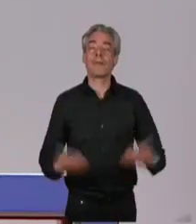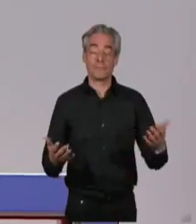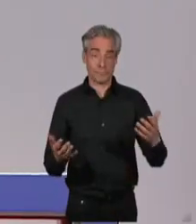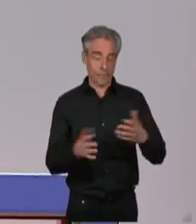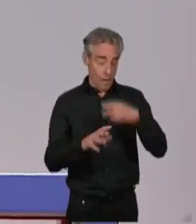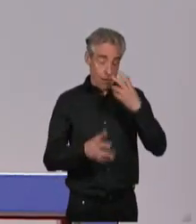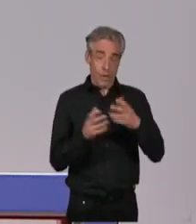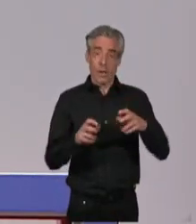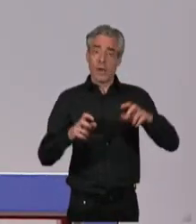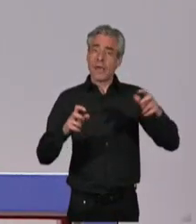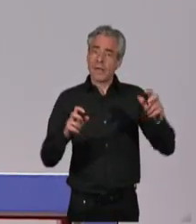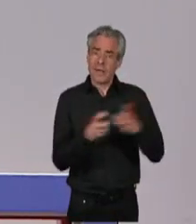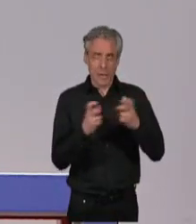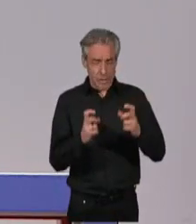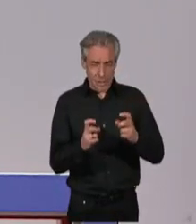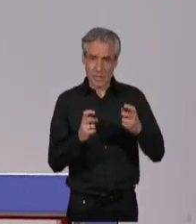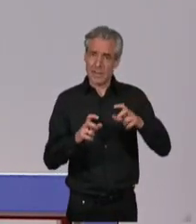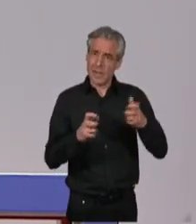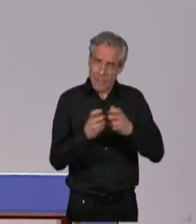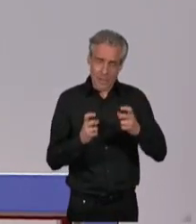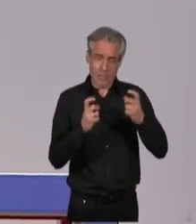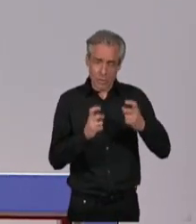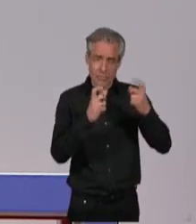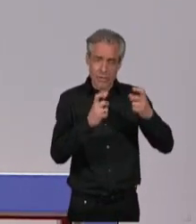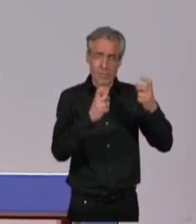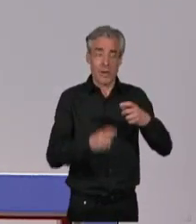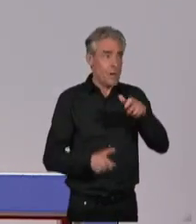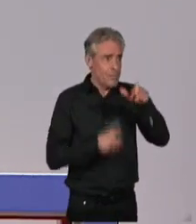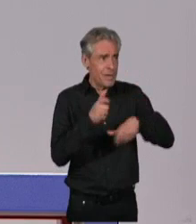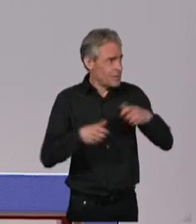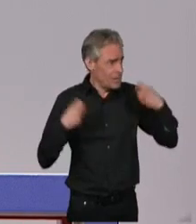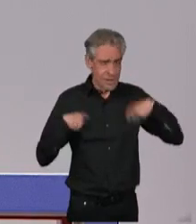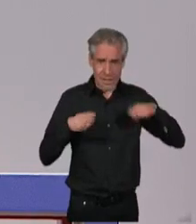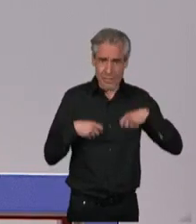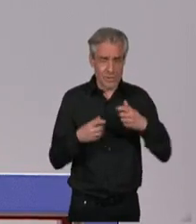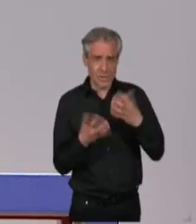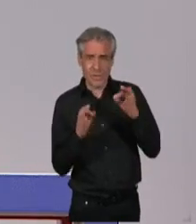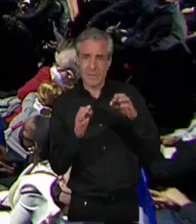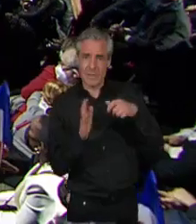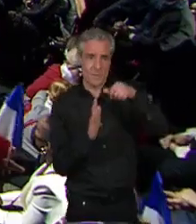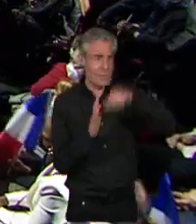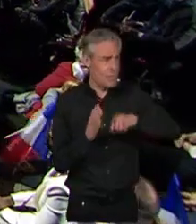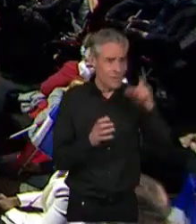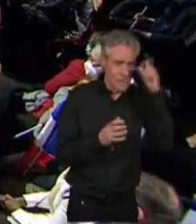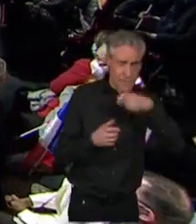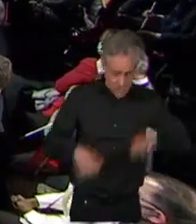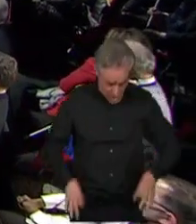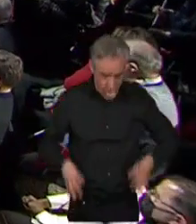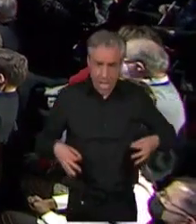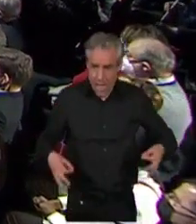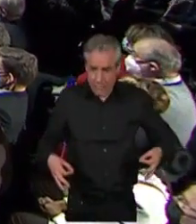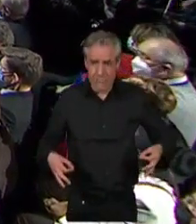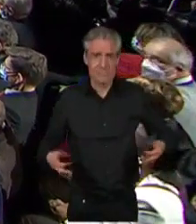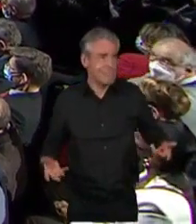Avec le retour de l'inflation, trop de Français comptent à l'euro près dès le 10 du mois, quand les